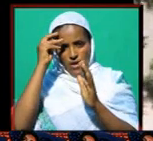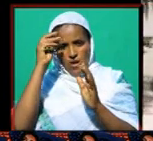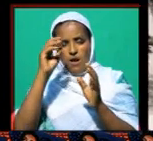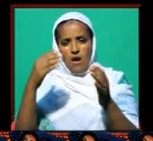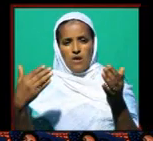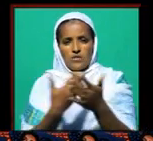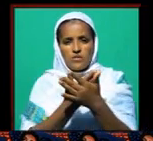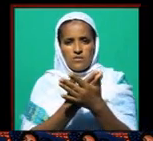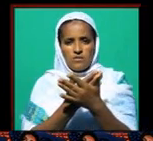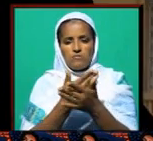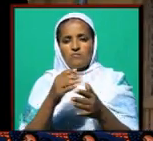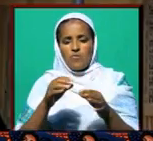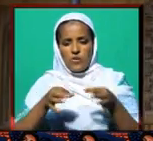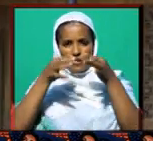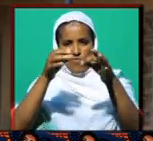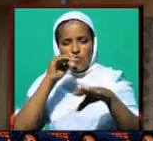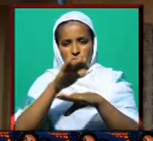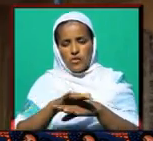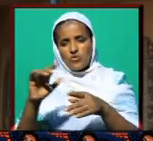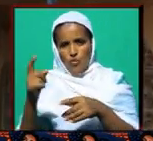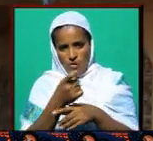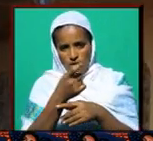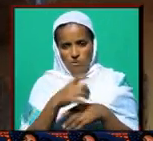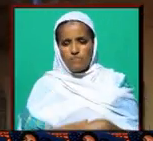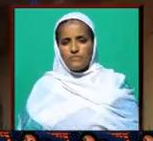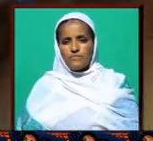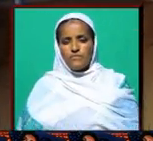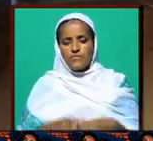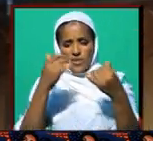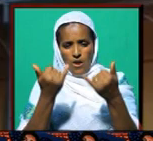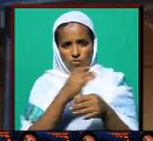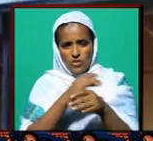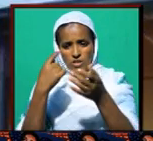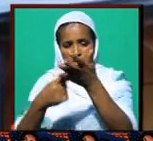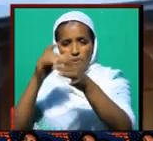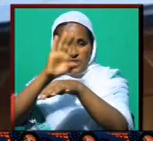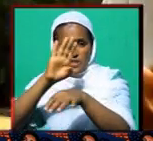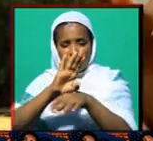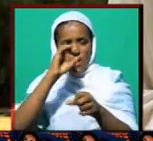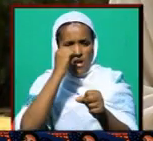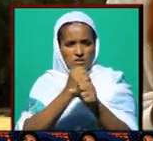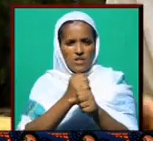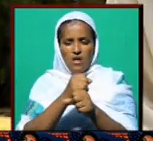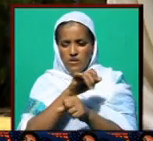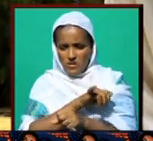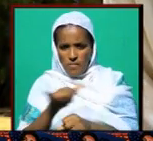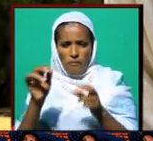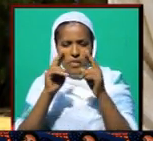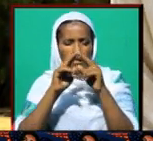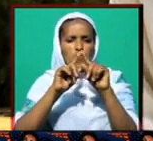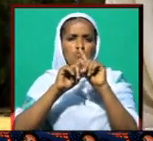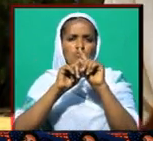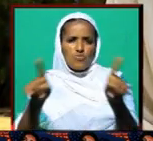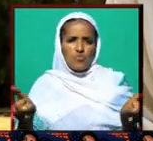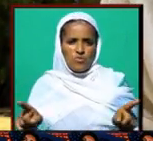ቆይታ የምንፈጽመው መጋቢ ሐዲስ ገብረ መድኅን በሚያስተላልፉት መልእክት ይሆናል። የአሁንና የዚያ ቤተ ክርስቲያን